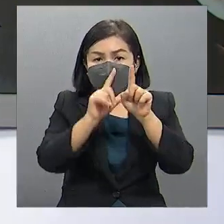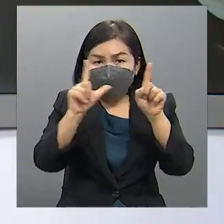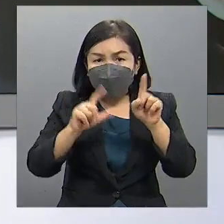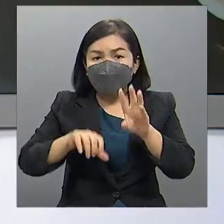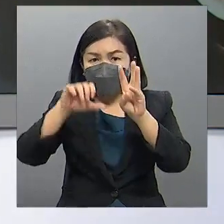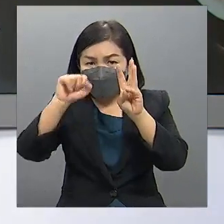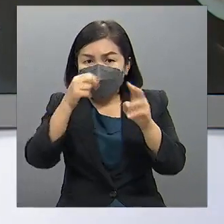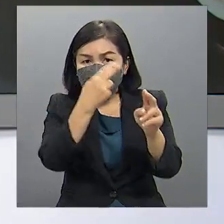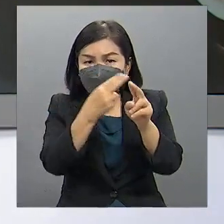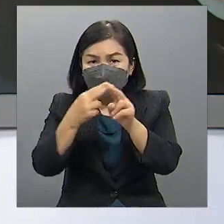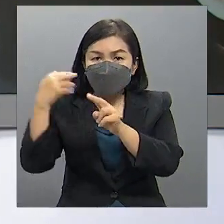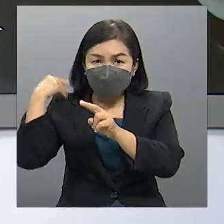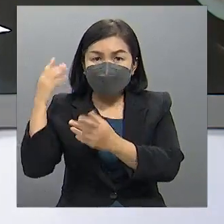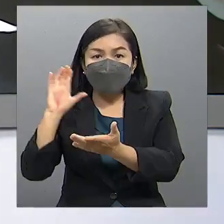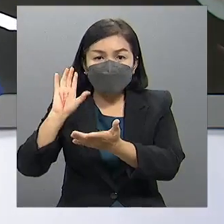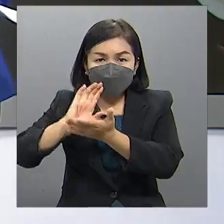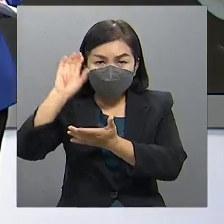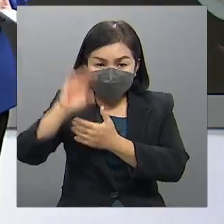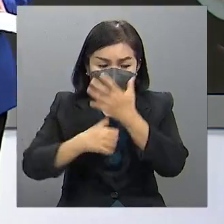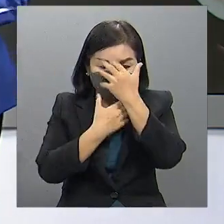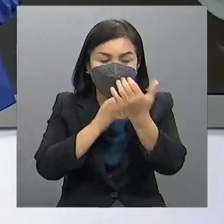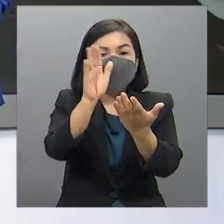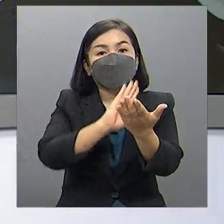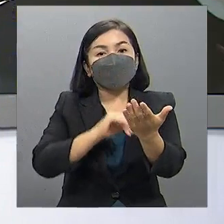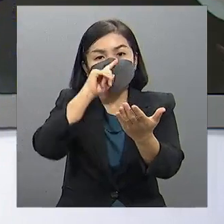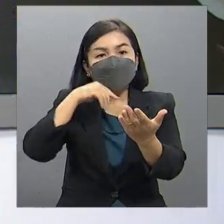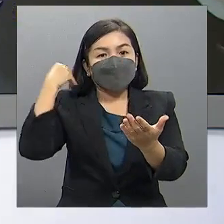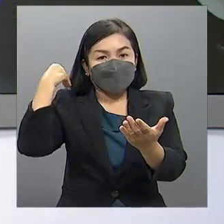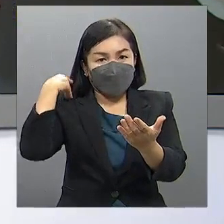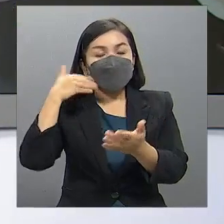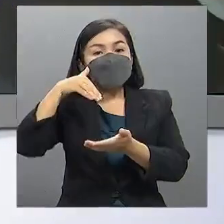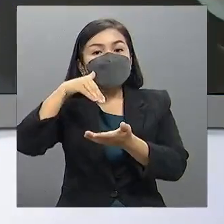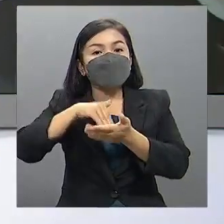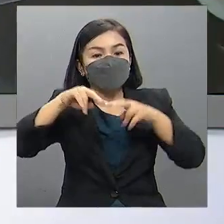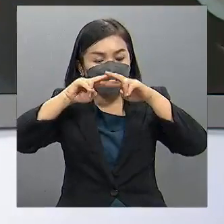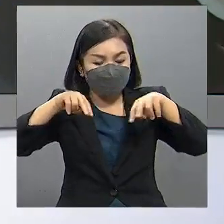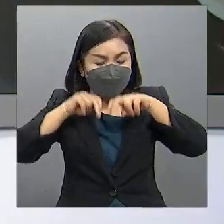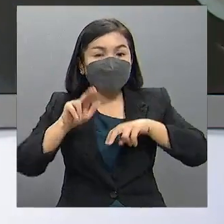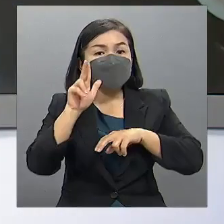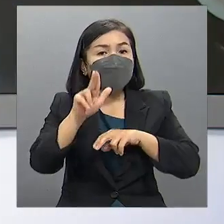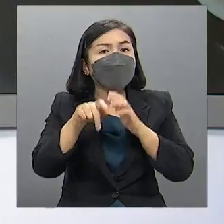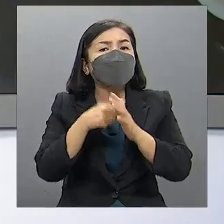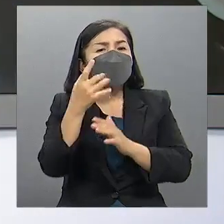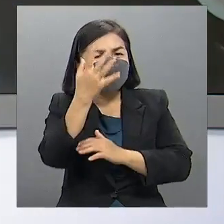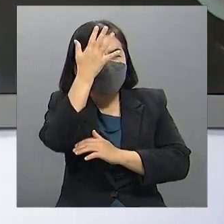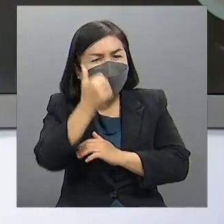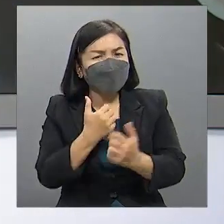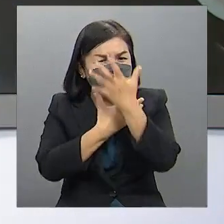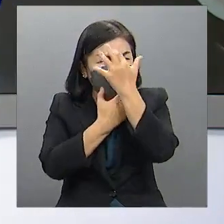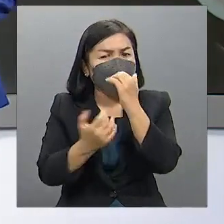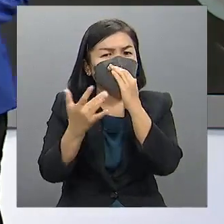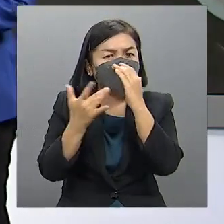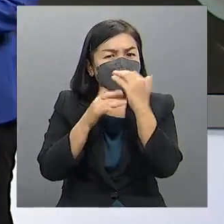กันส่วนใหญ่เป็นนักลงทุนรายย่อยในประเทศค่ะศูนย์วิจัยกสิกรไทยบอกถึงเหตุผลทำไมถึงสนใจลงทุนในสินทรัพย์